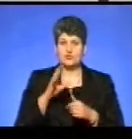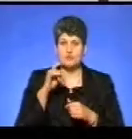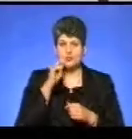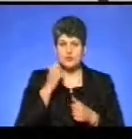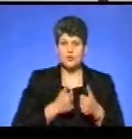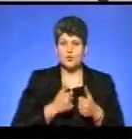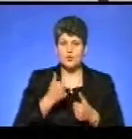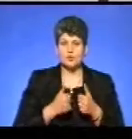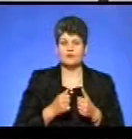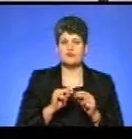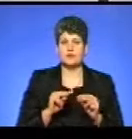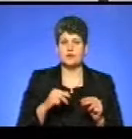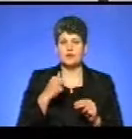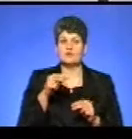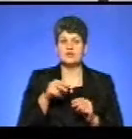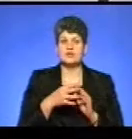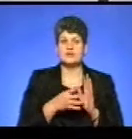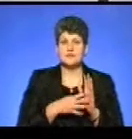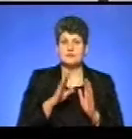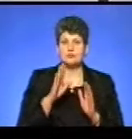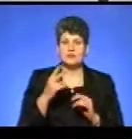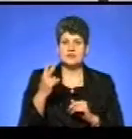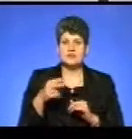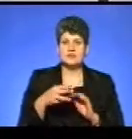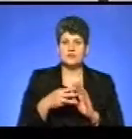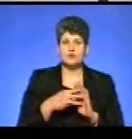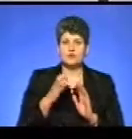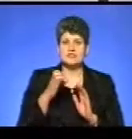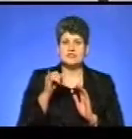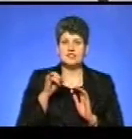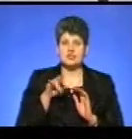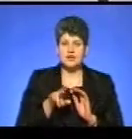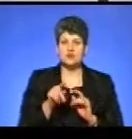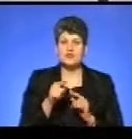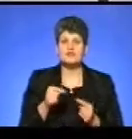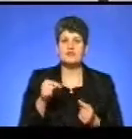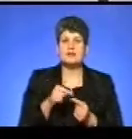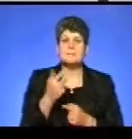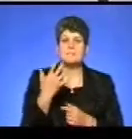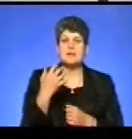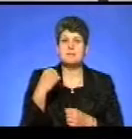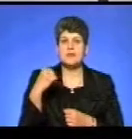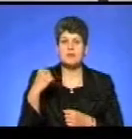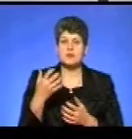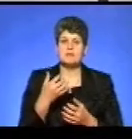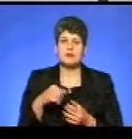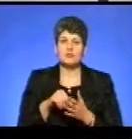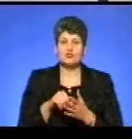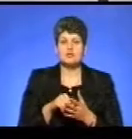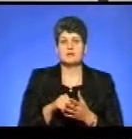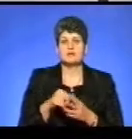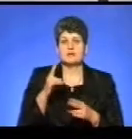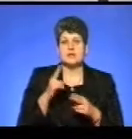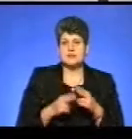конкурсу «Вчителі року 2019» відбудеться 28 січня. Тоді ж визначать і 5 переможців, які візьмуть участь у заключному